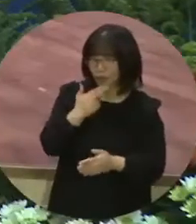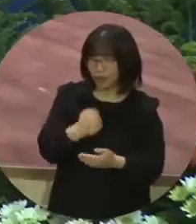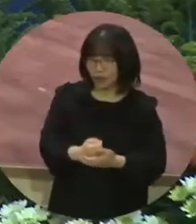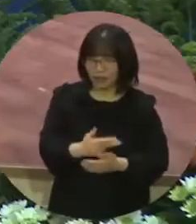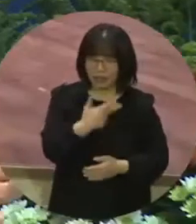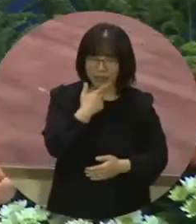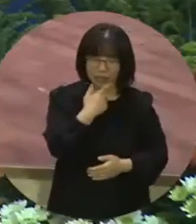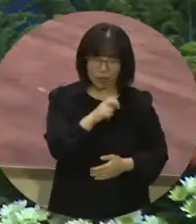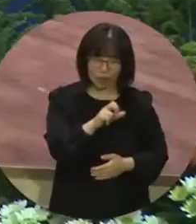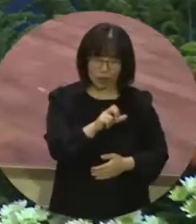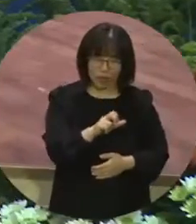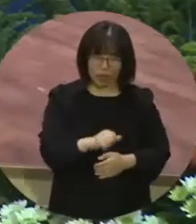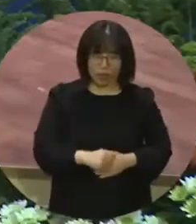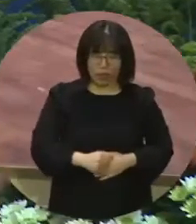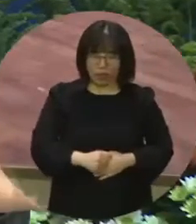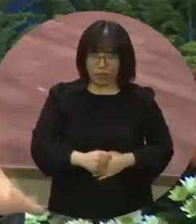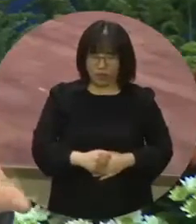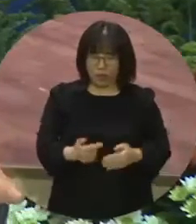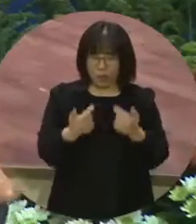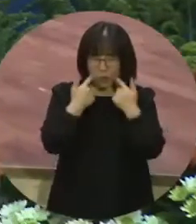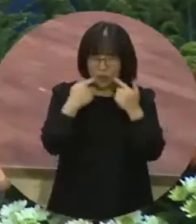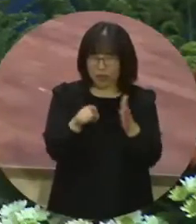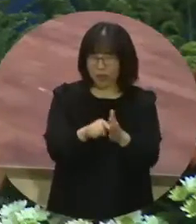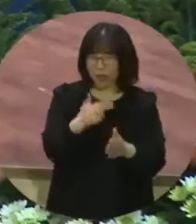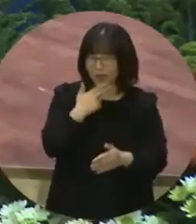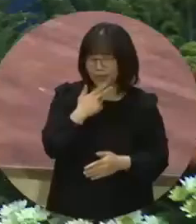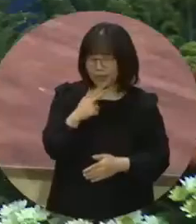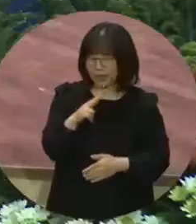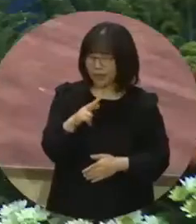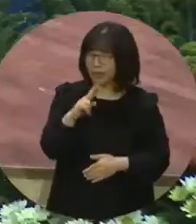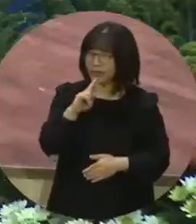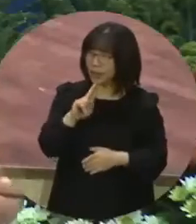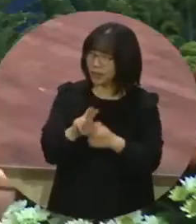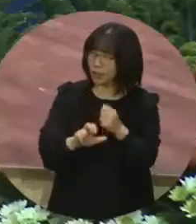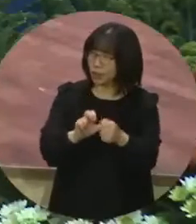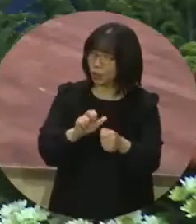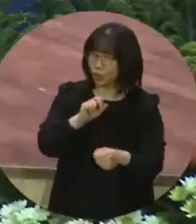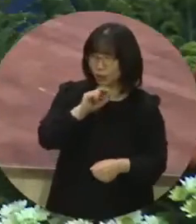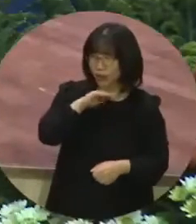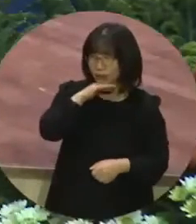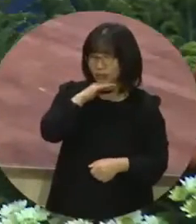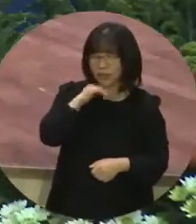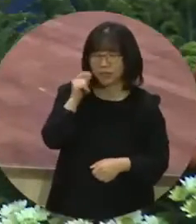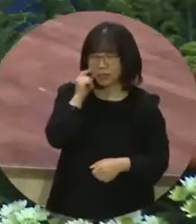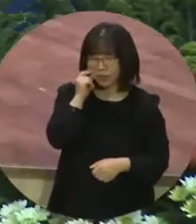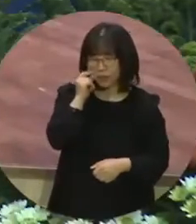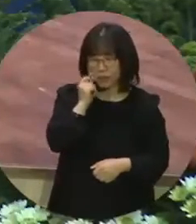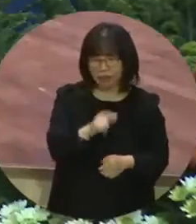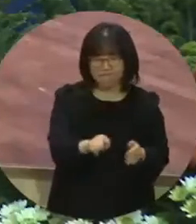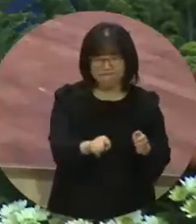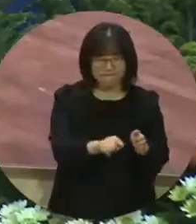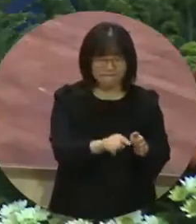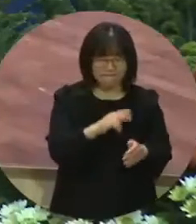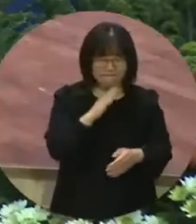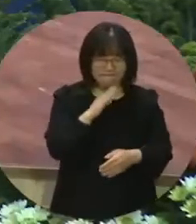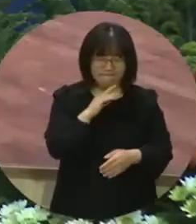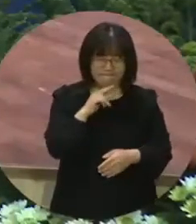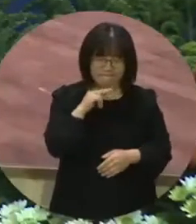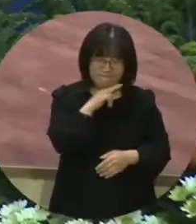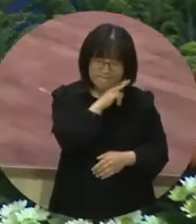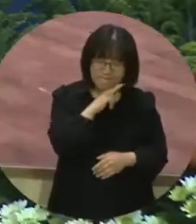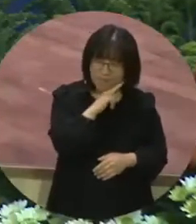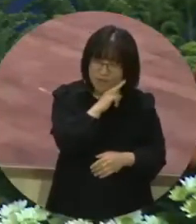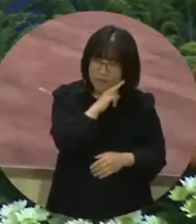말씀하셨는데 확신이 없어가지고 25년간 기다리지 못하고 각종 불신앙 속에서 엄청난 업다운의